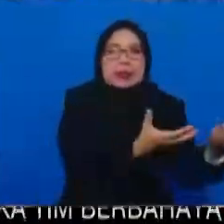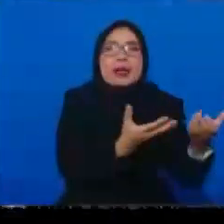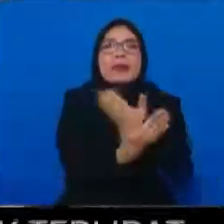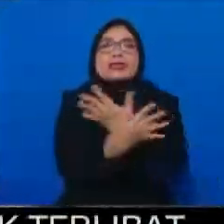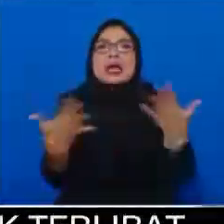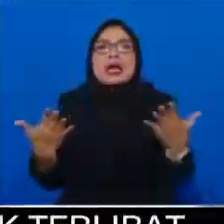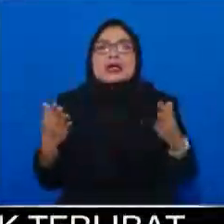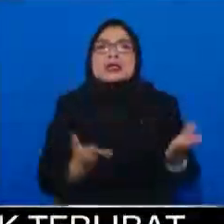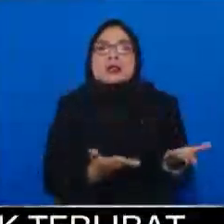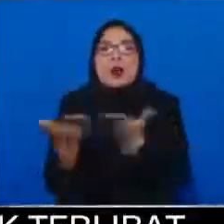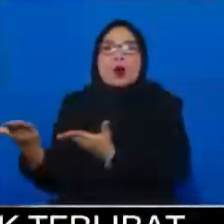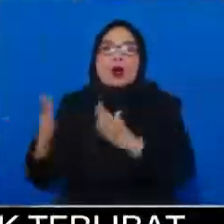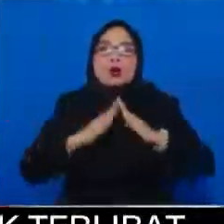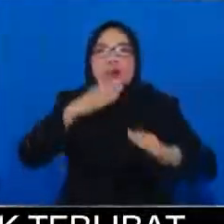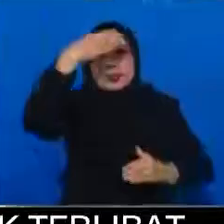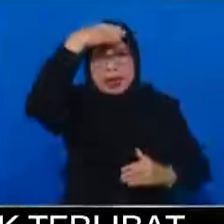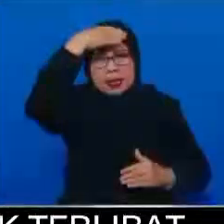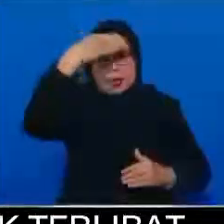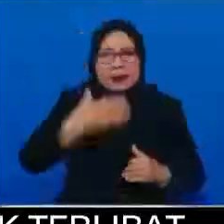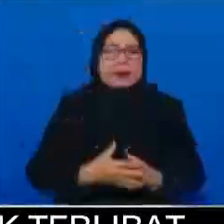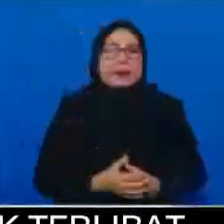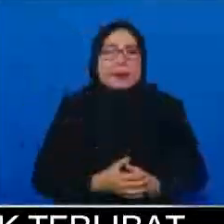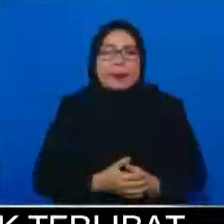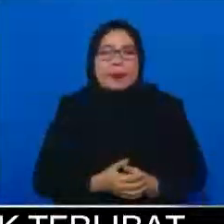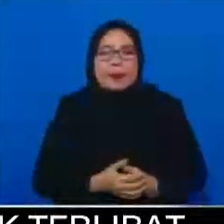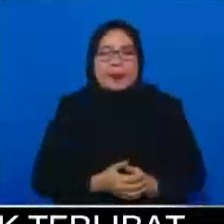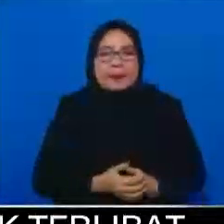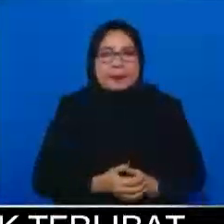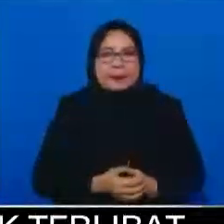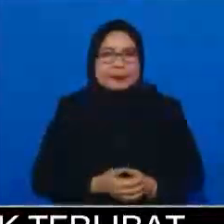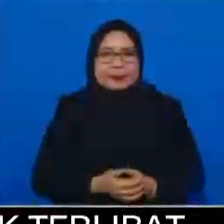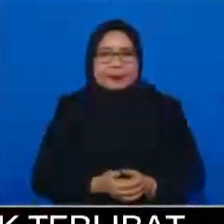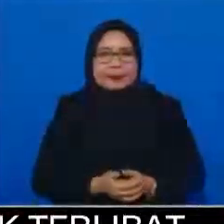terdekat. Tim Liputan, CNN Indonesia.